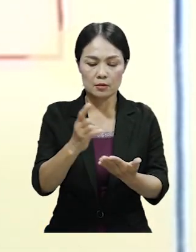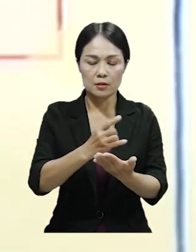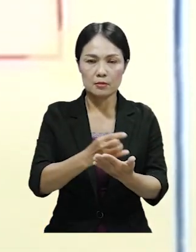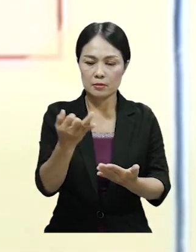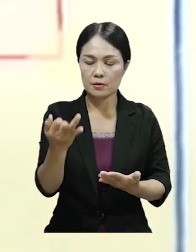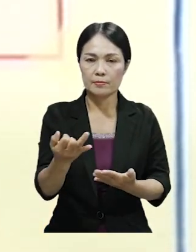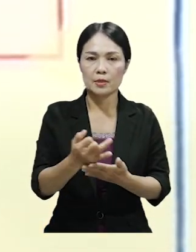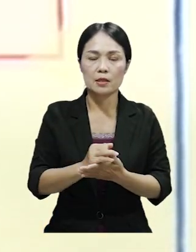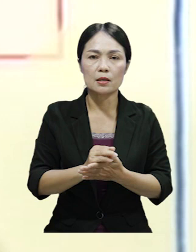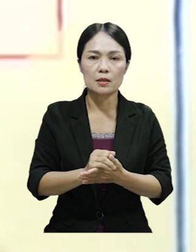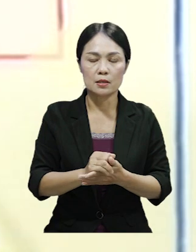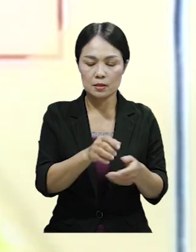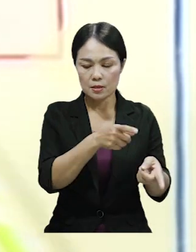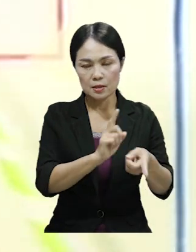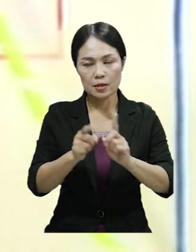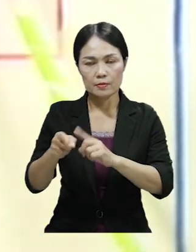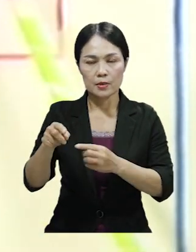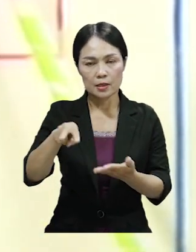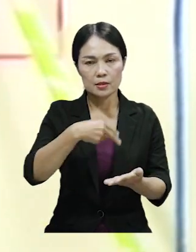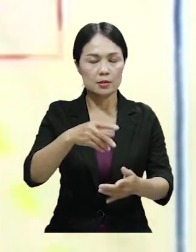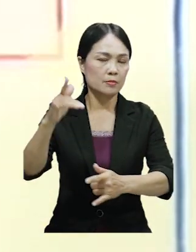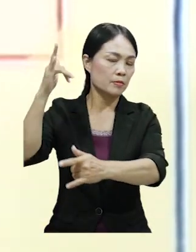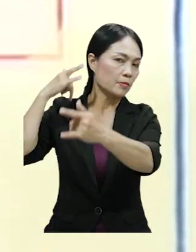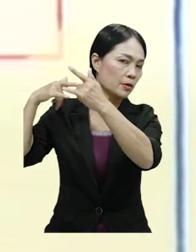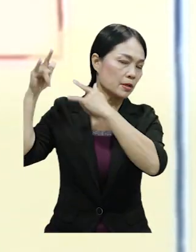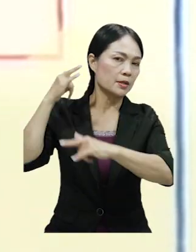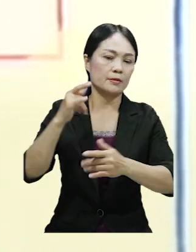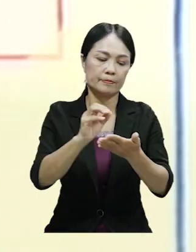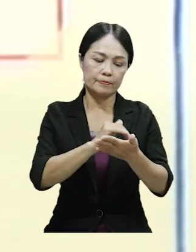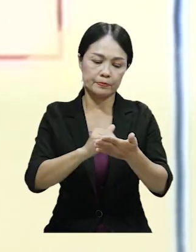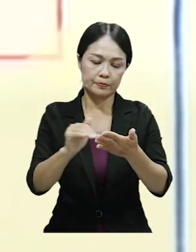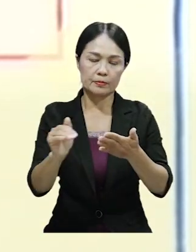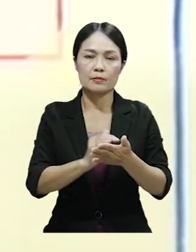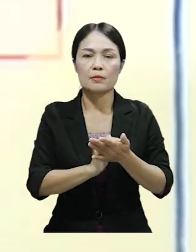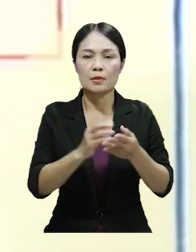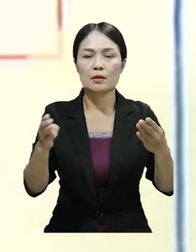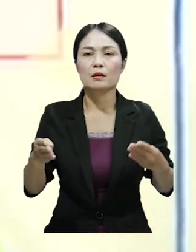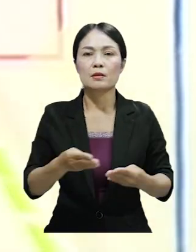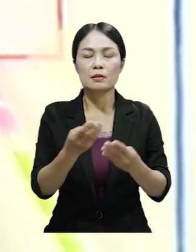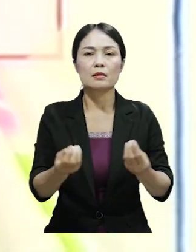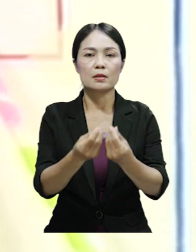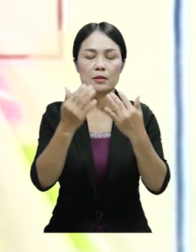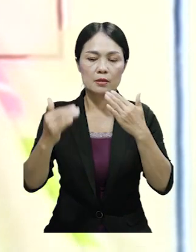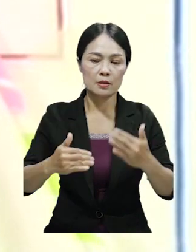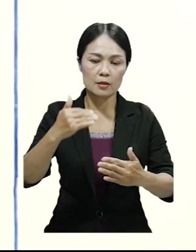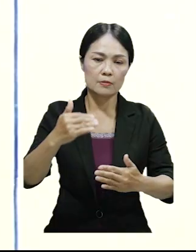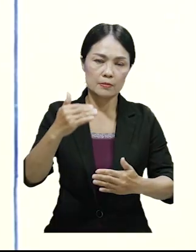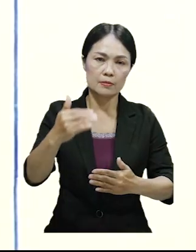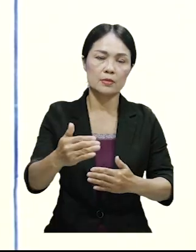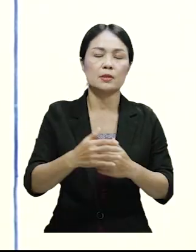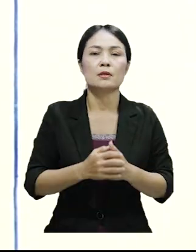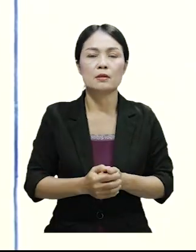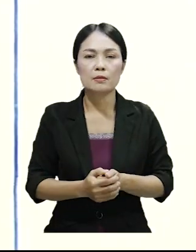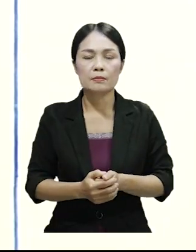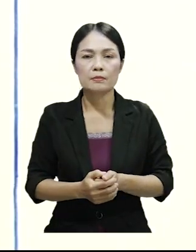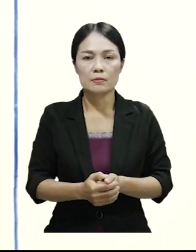ទី7តន្ត្រីនិងសិល្បៈបុរាណសំនេរការណែនាំច្រើនជំហានមេរៀ